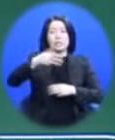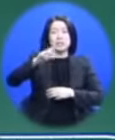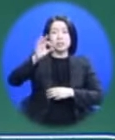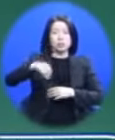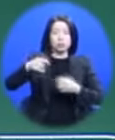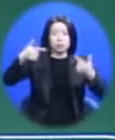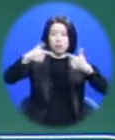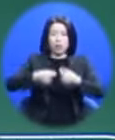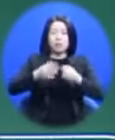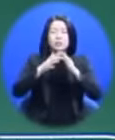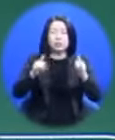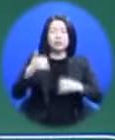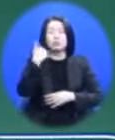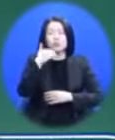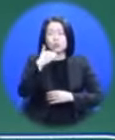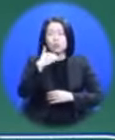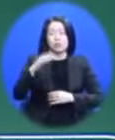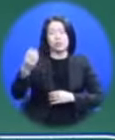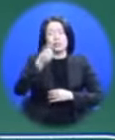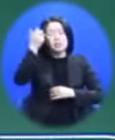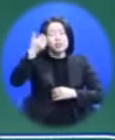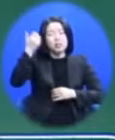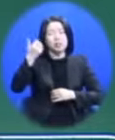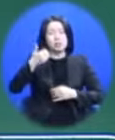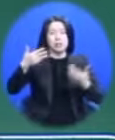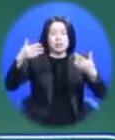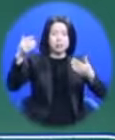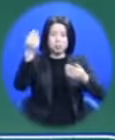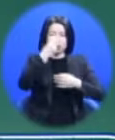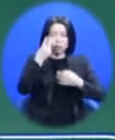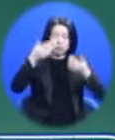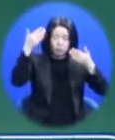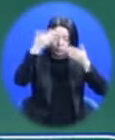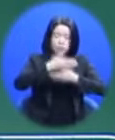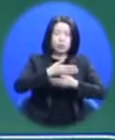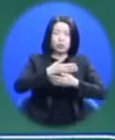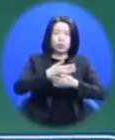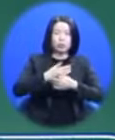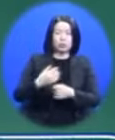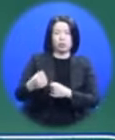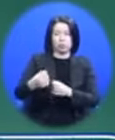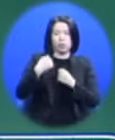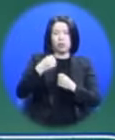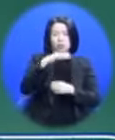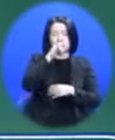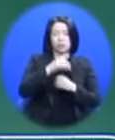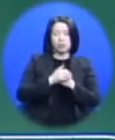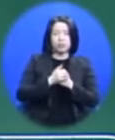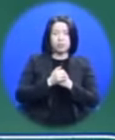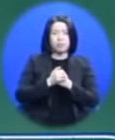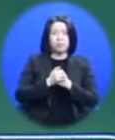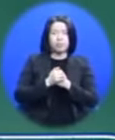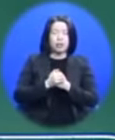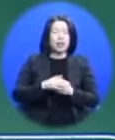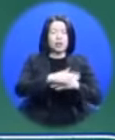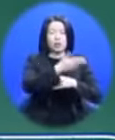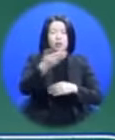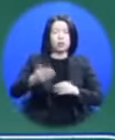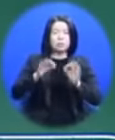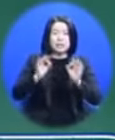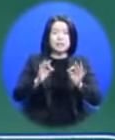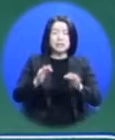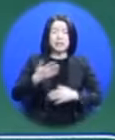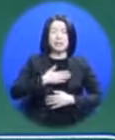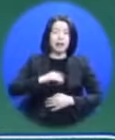누구세요? 성령님이 치유하시고 일하십니다. 이게 놀라운 비밀이더라고요. 여러분, 이제